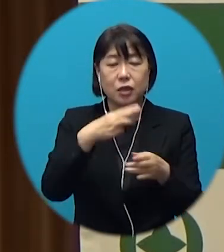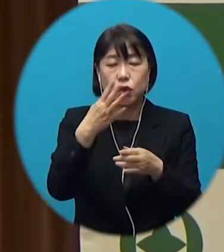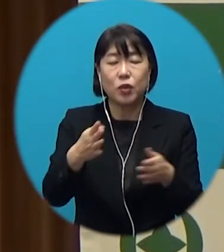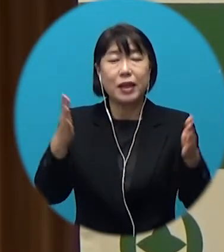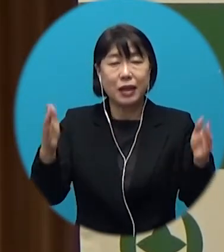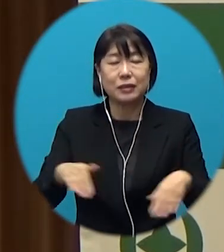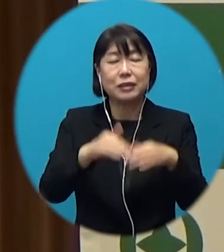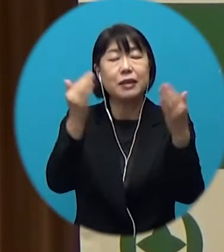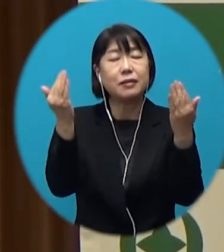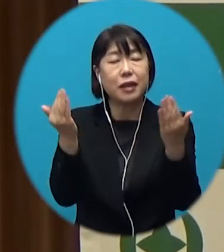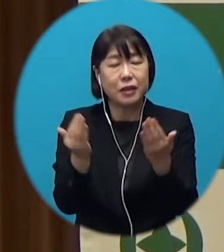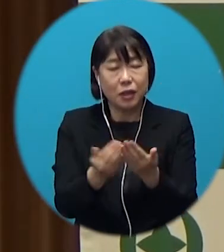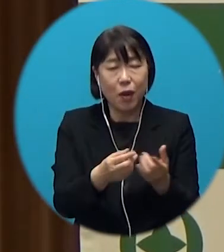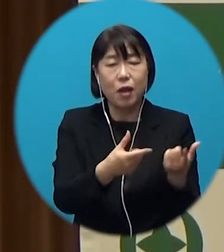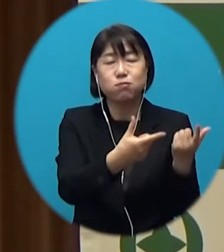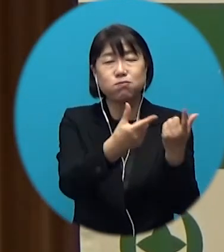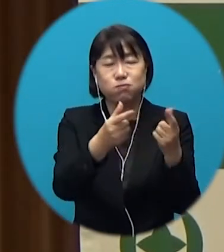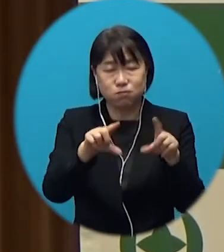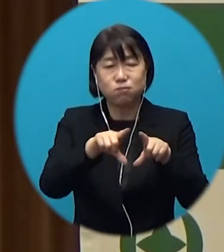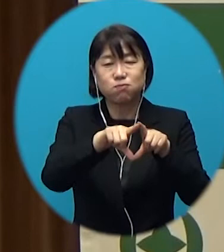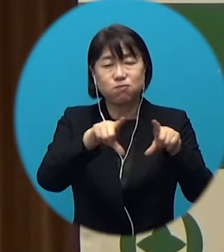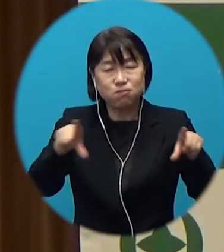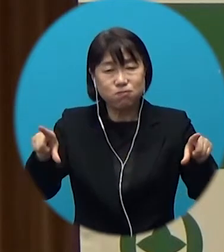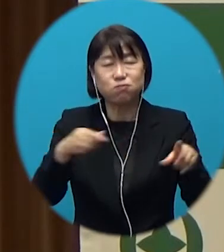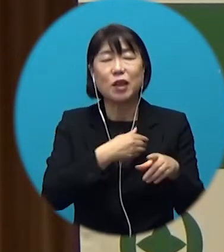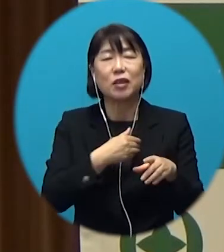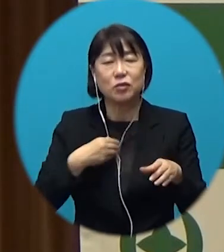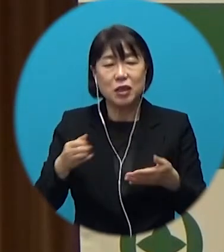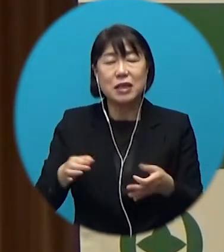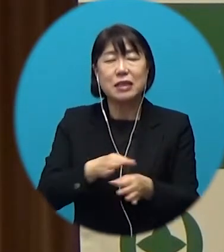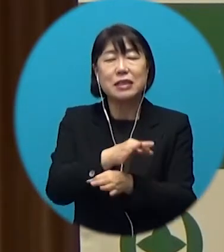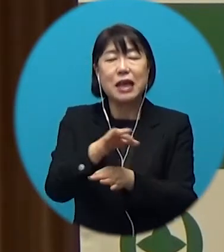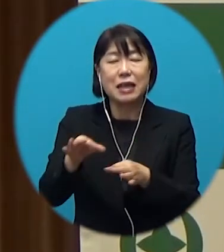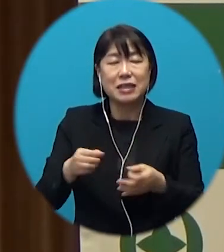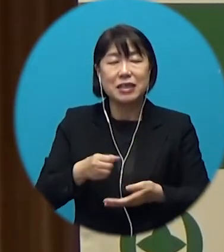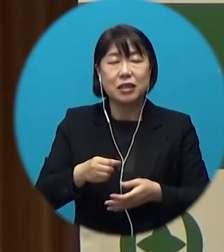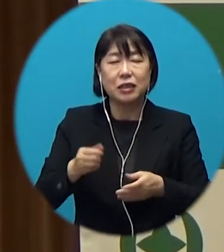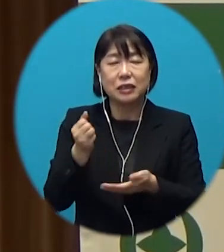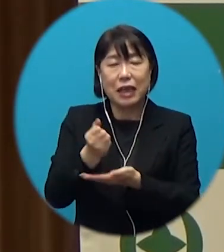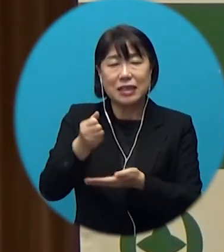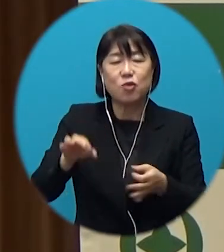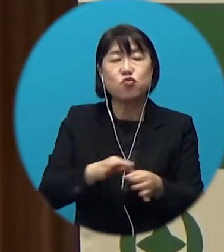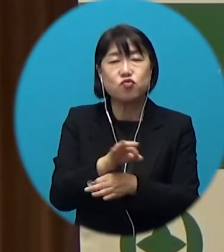進行を図られるか、そういった運営をしていきたいと思っております。